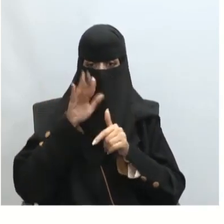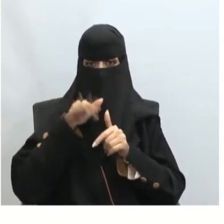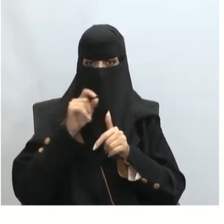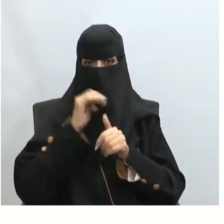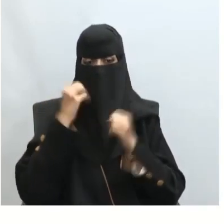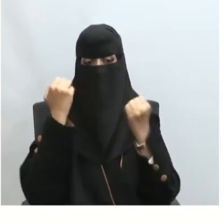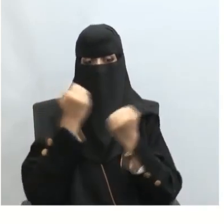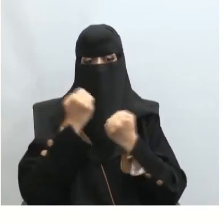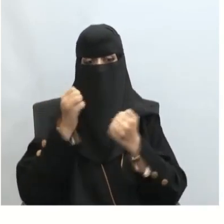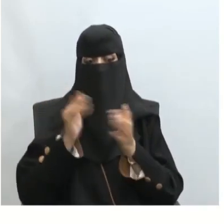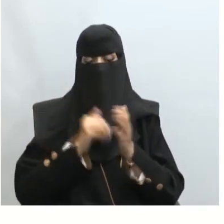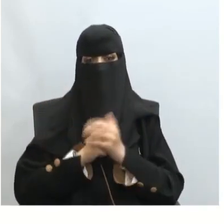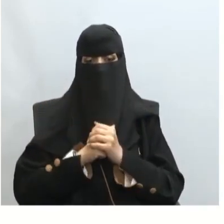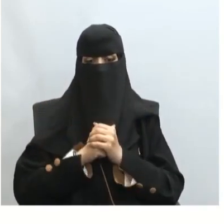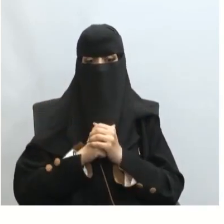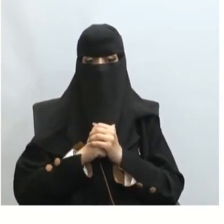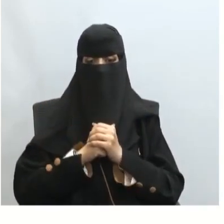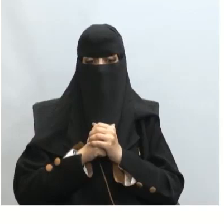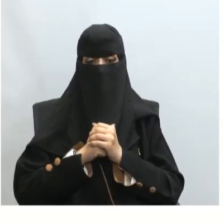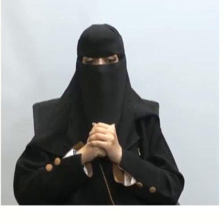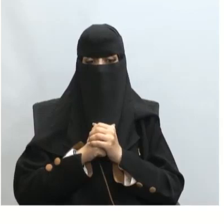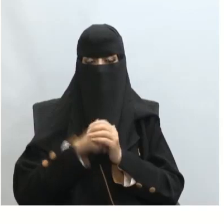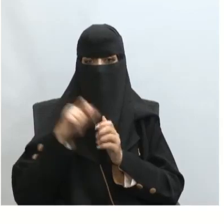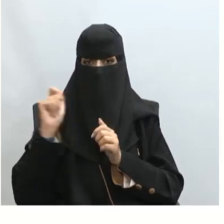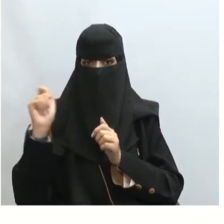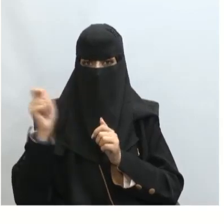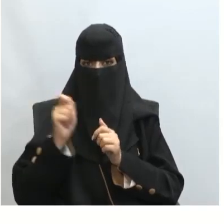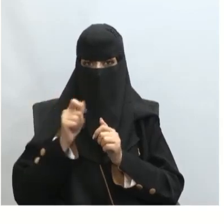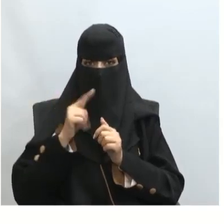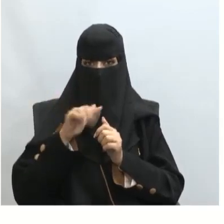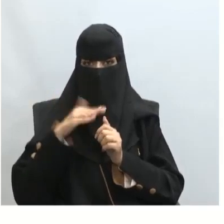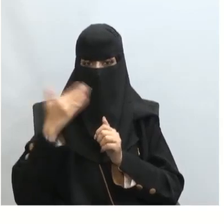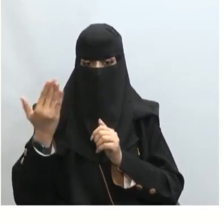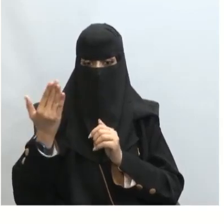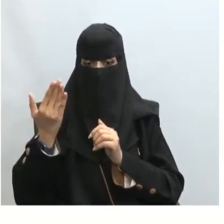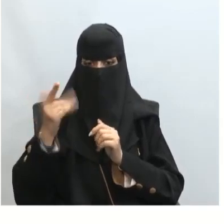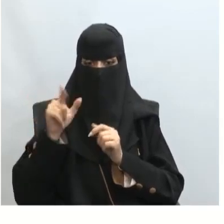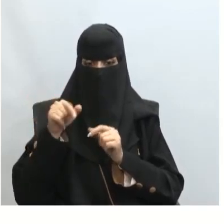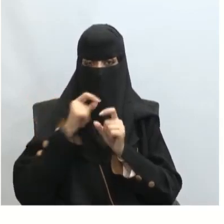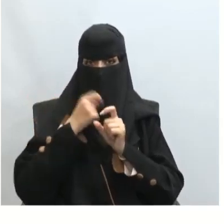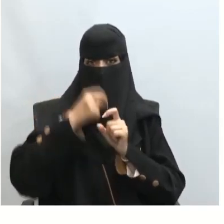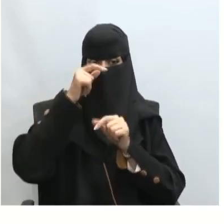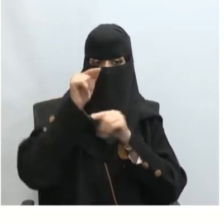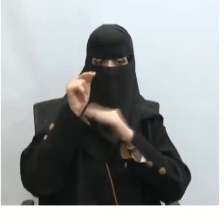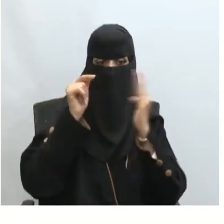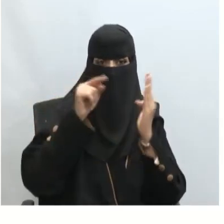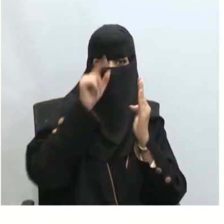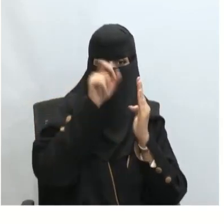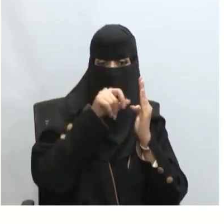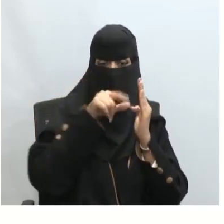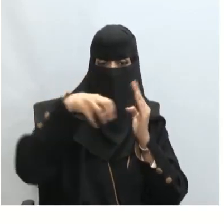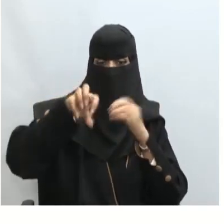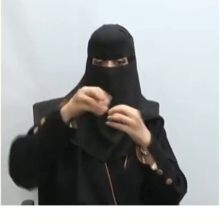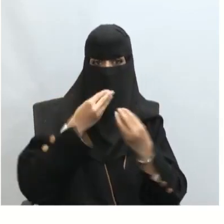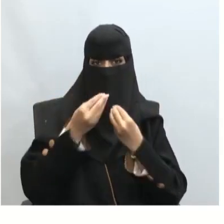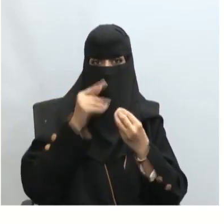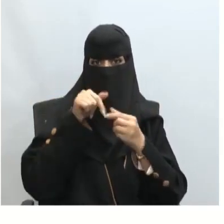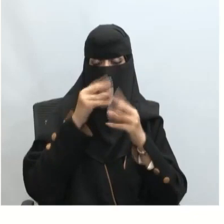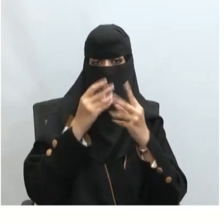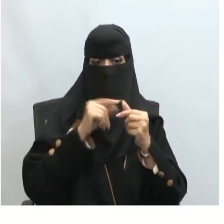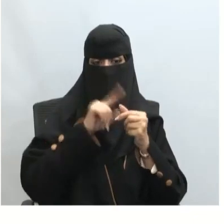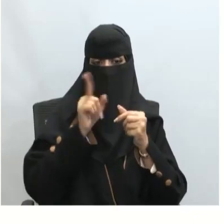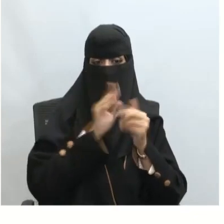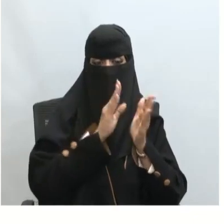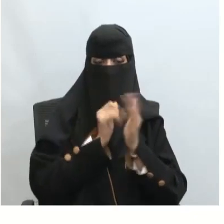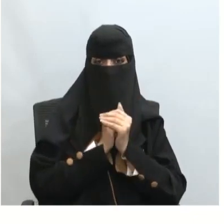الان تدريبات اكتب عن يمين كل وصف العمود اي رمز نوع التفاعل المناسب له